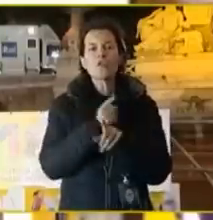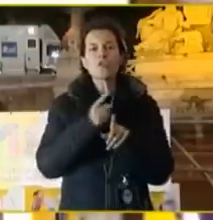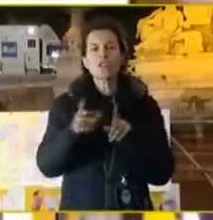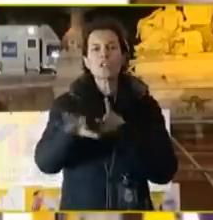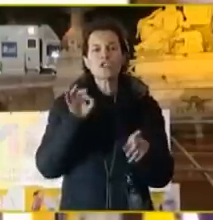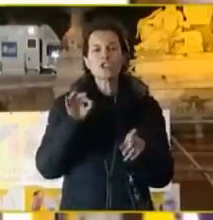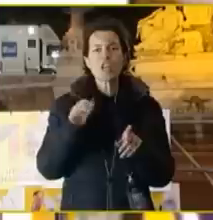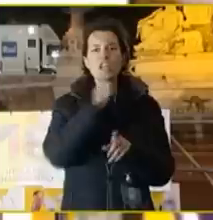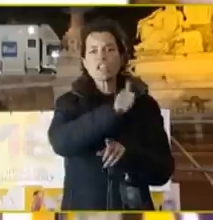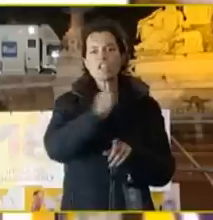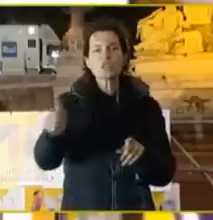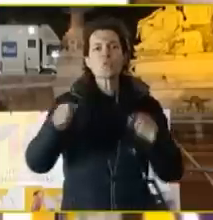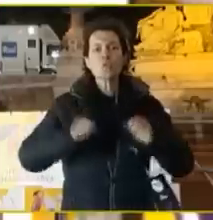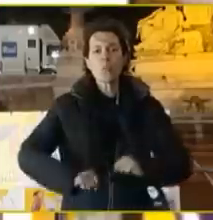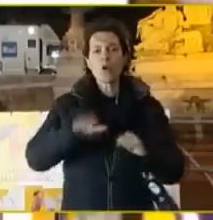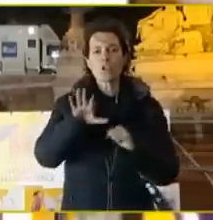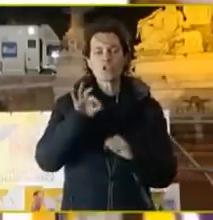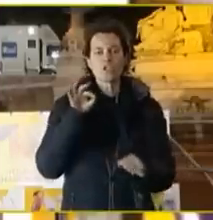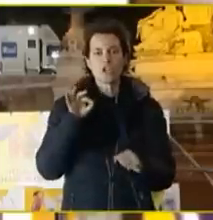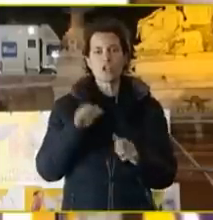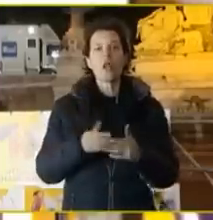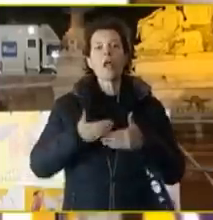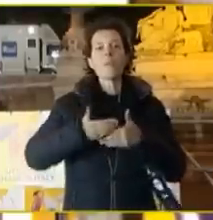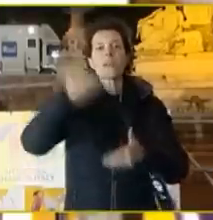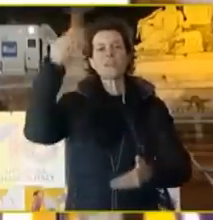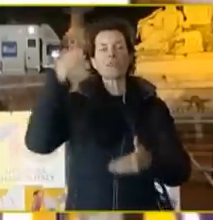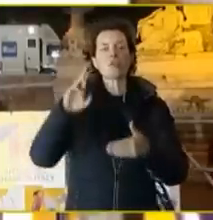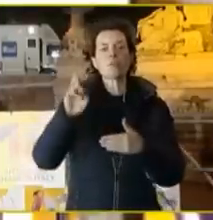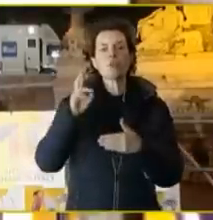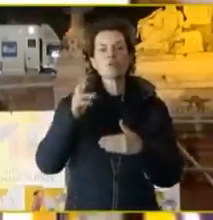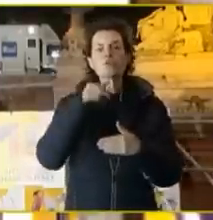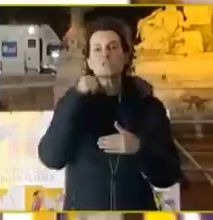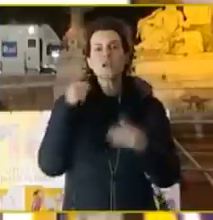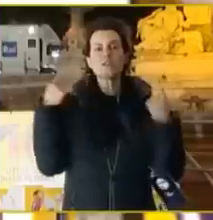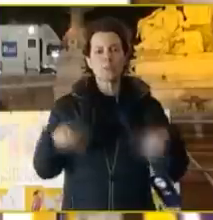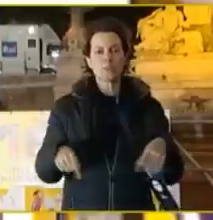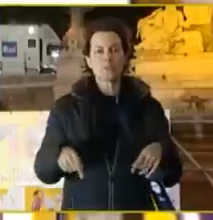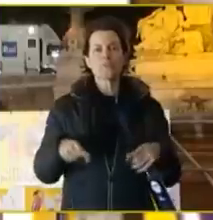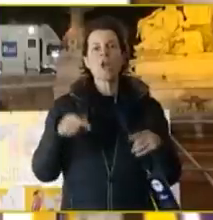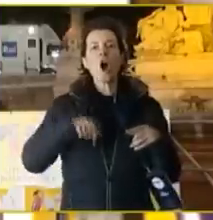di democrazia diretta come la piattaforma Rousseau. Oggi vi ho portato una cosa.